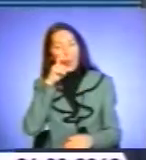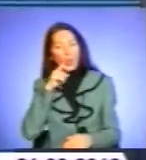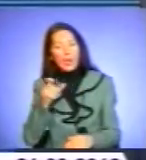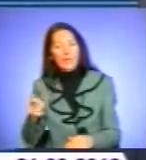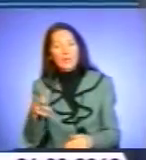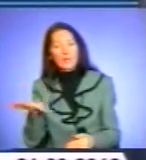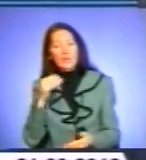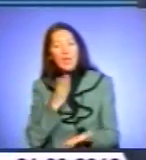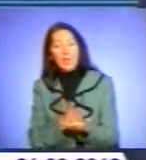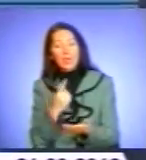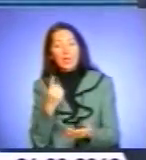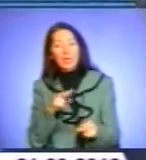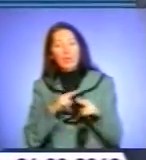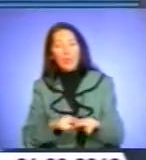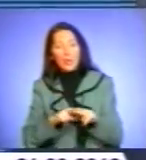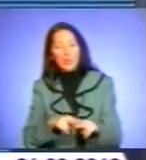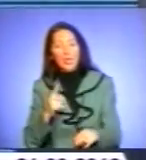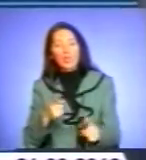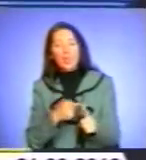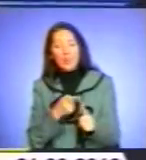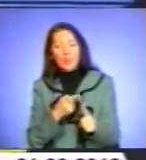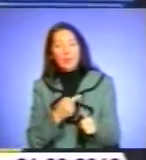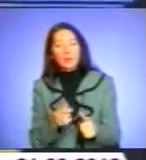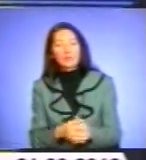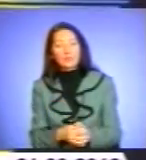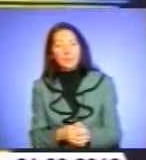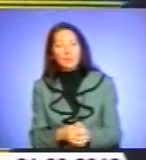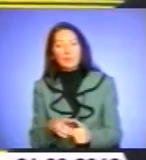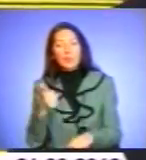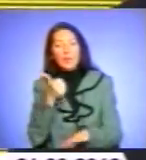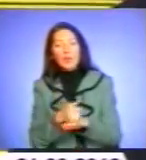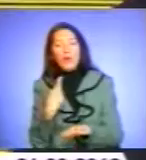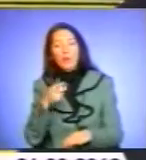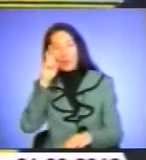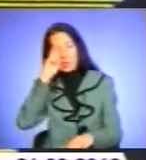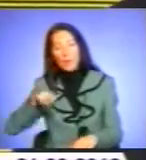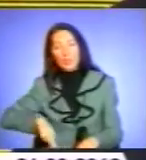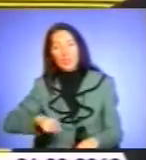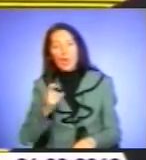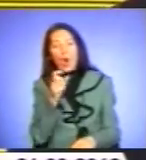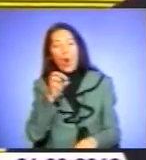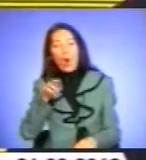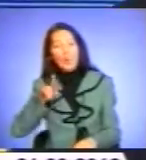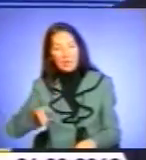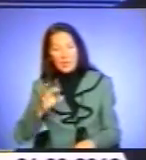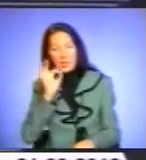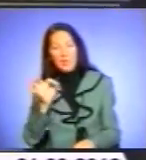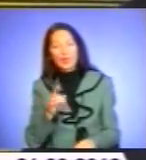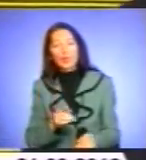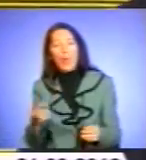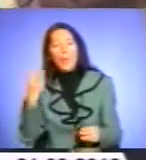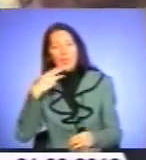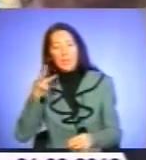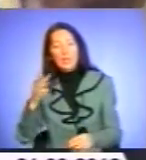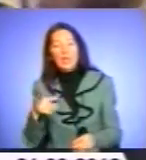один паспорт, и одно наименование, і одна ідентифікація. Голова обласної державної адміністрації Валентин Хоптян зазначив, що модернізація економічної